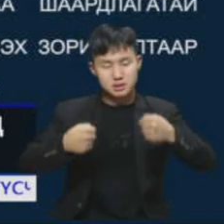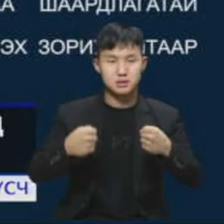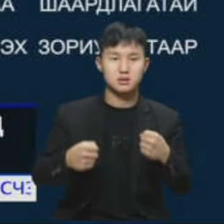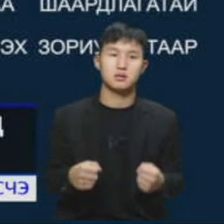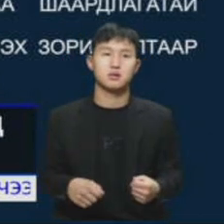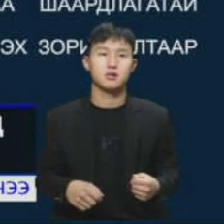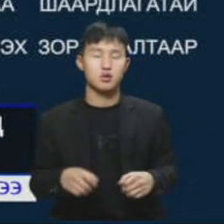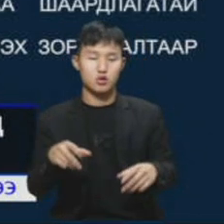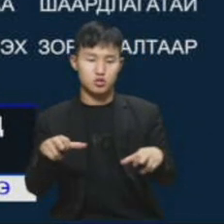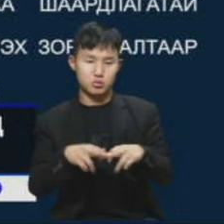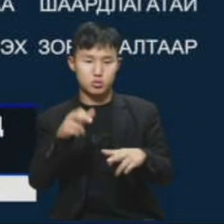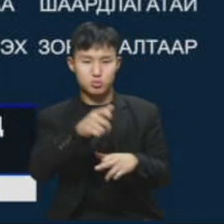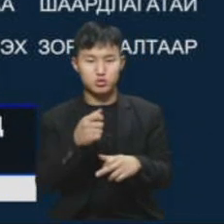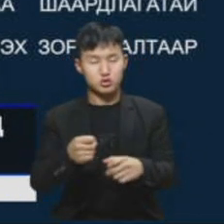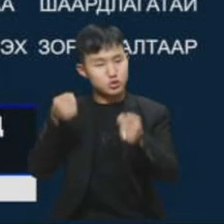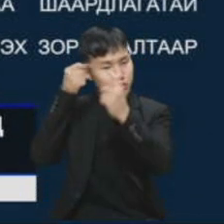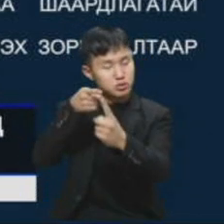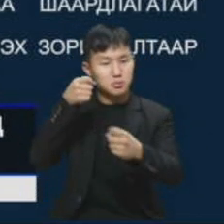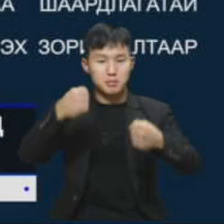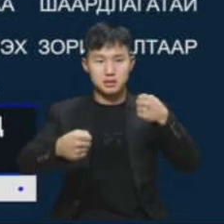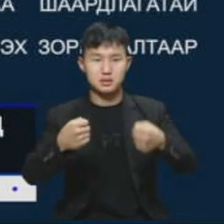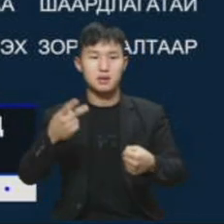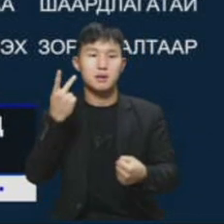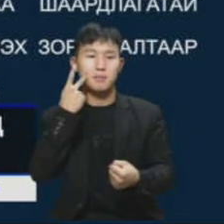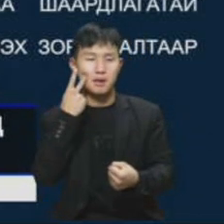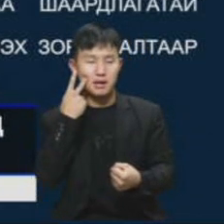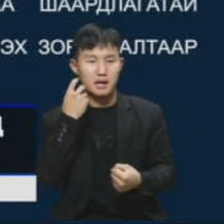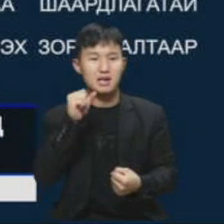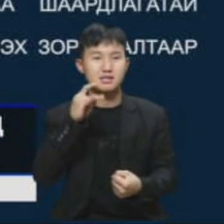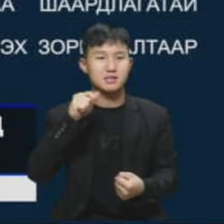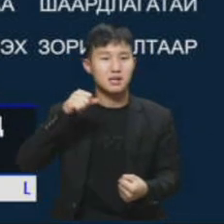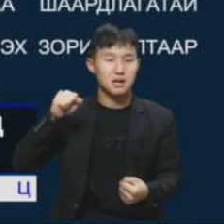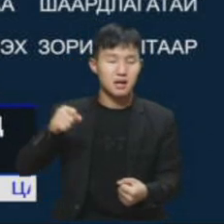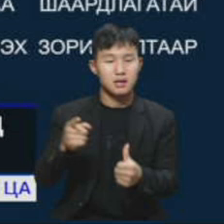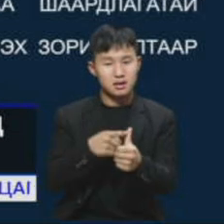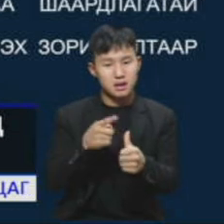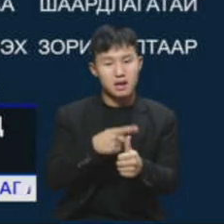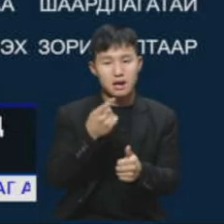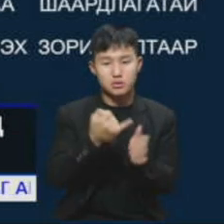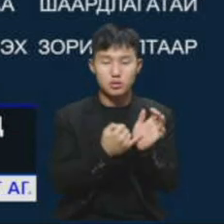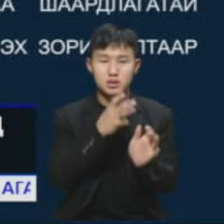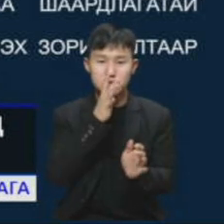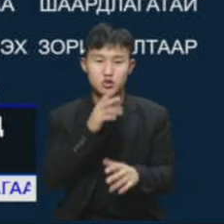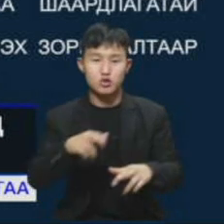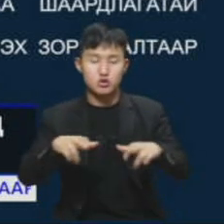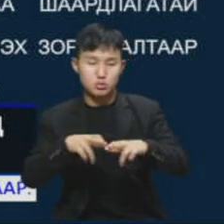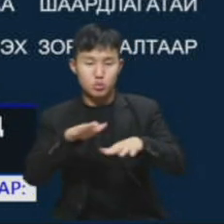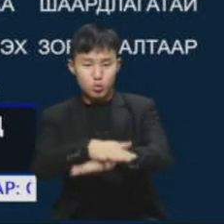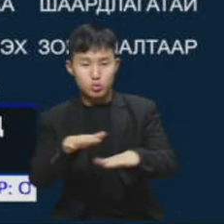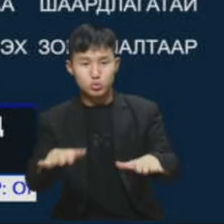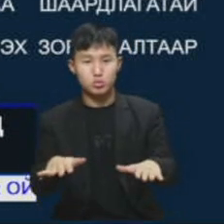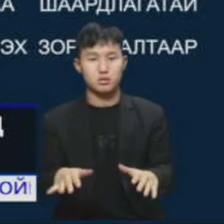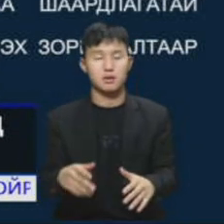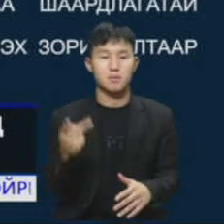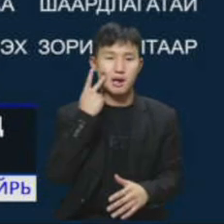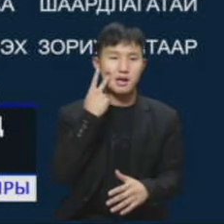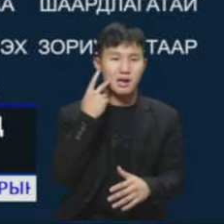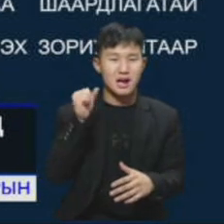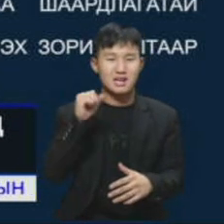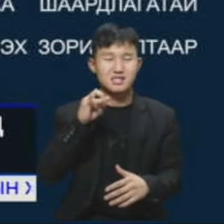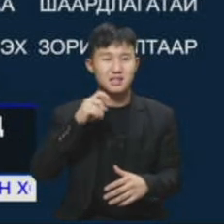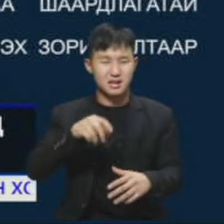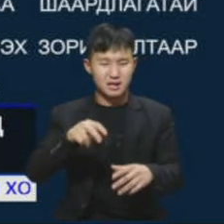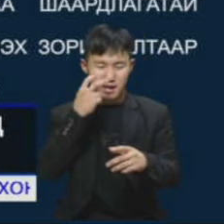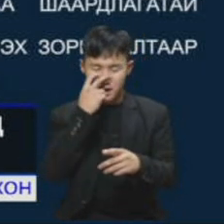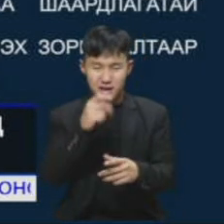нь хөгжлийн бэрхшээлтэй хүн зориулсан тээврийн хэрэгсэл байнгын асаргаашралтай 16 хүртэл насны хөгжлийн бэрхшээлтэй хүүхэд болон байнгын асаргаашралтай